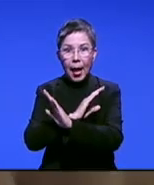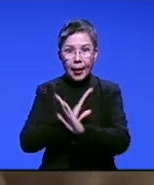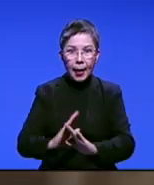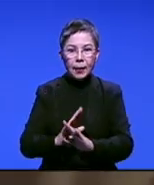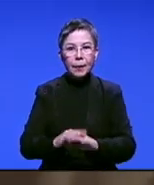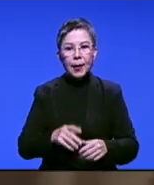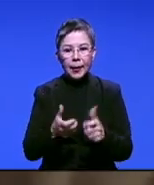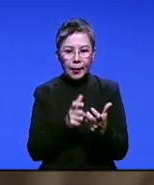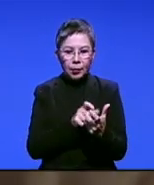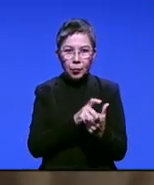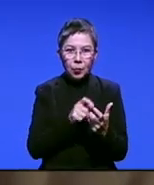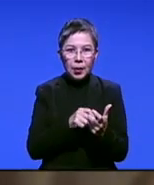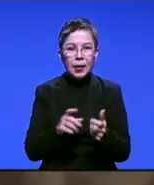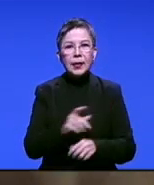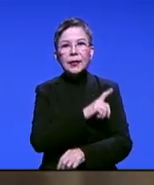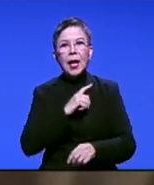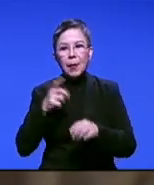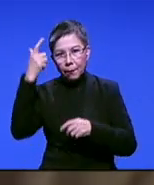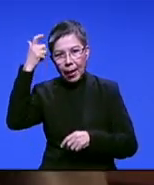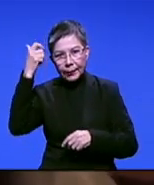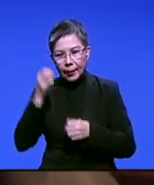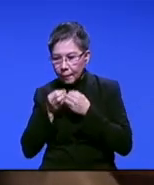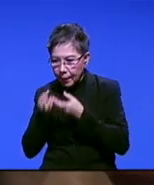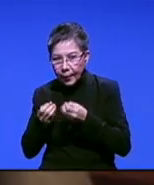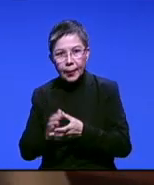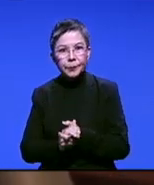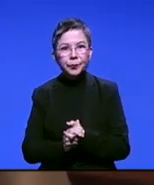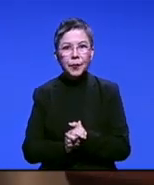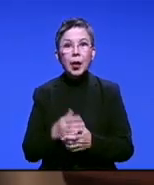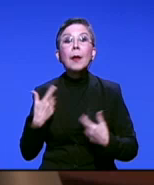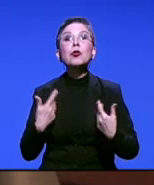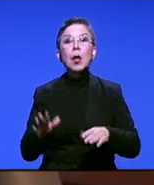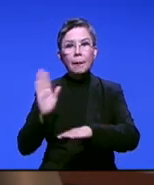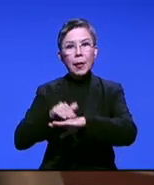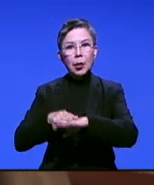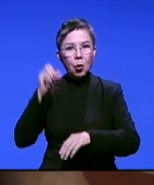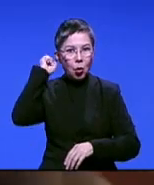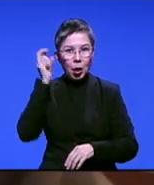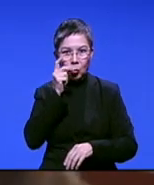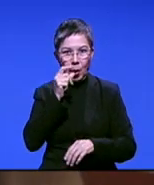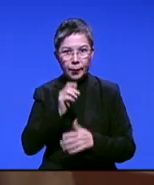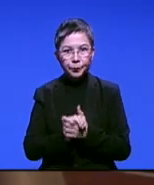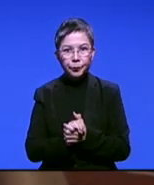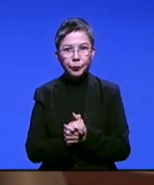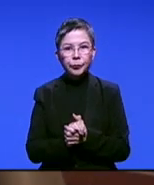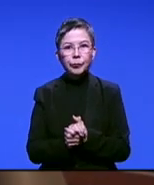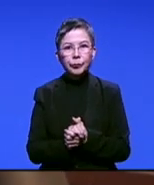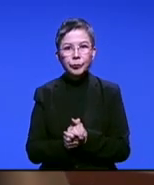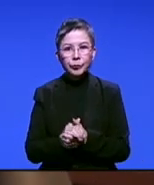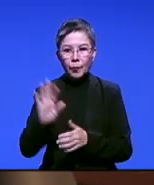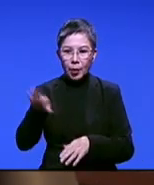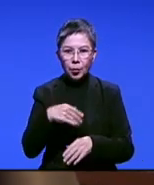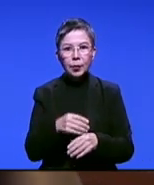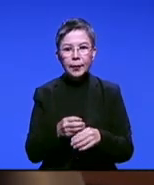selama kegiatan belajar mengajar berlangsung. Kami sudah memanggil orang tua. Orang tuanya masing-masing, kita